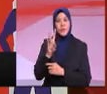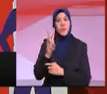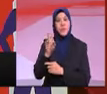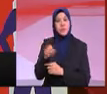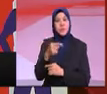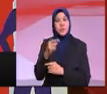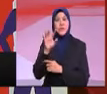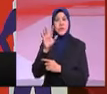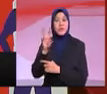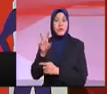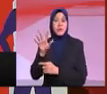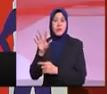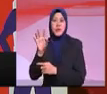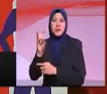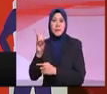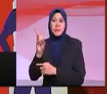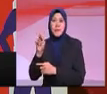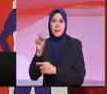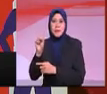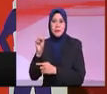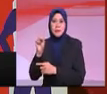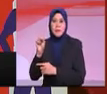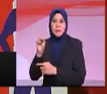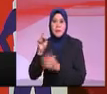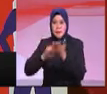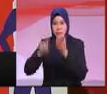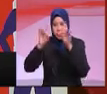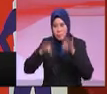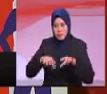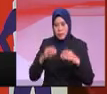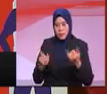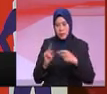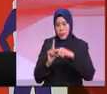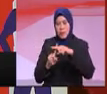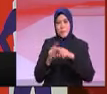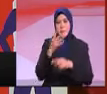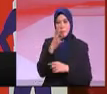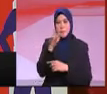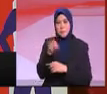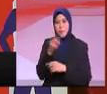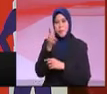147,056 kes yang telah kita saring dan kes yang positif ialah